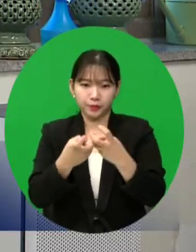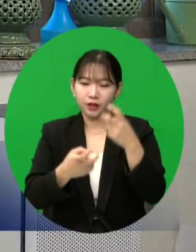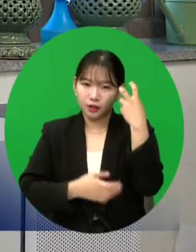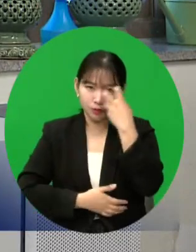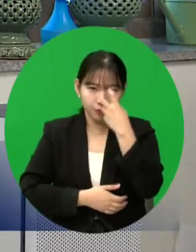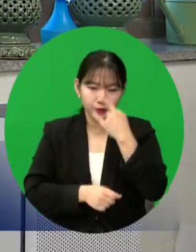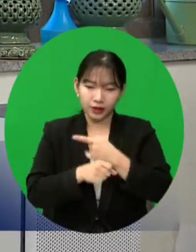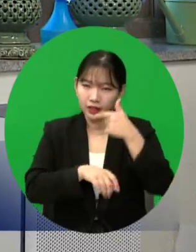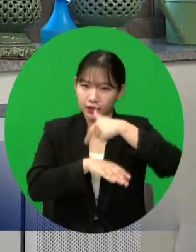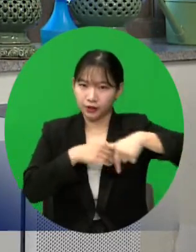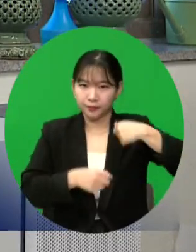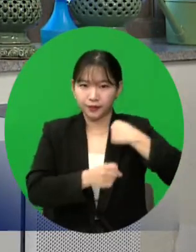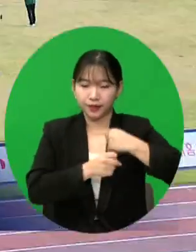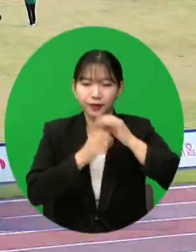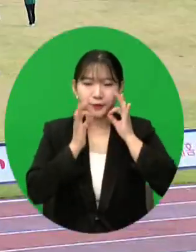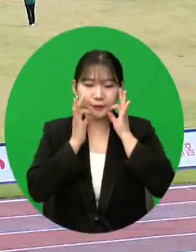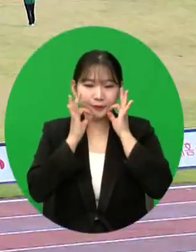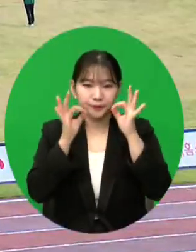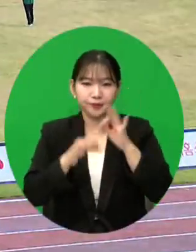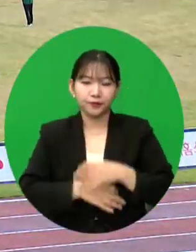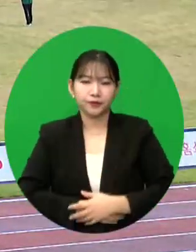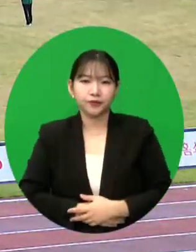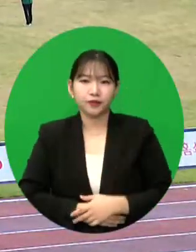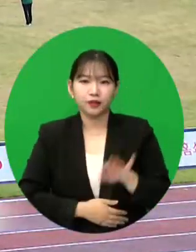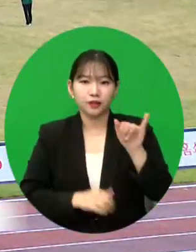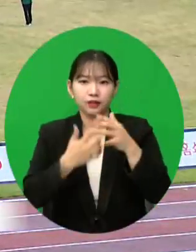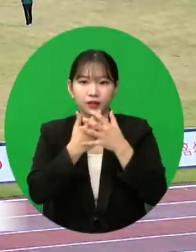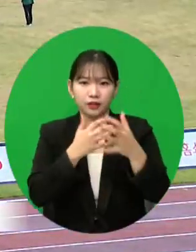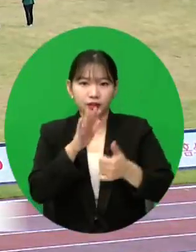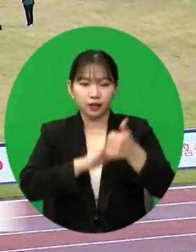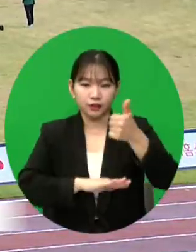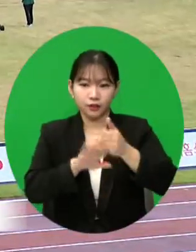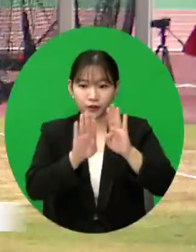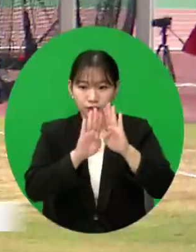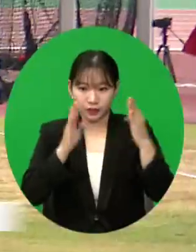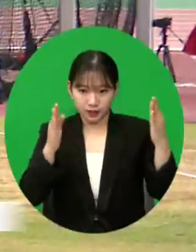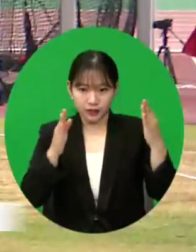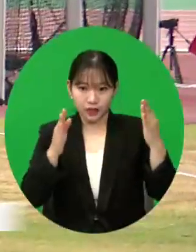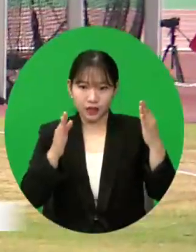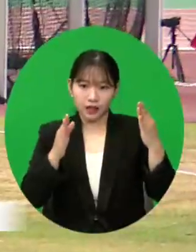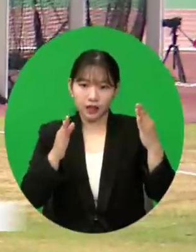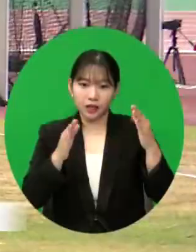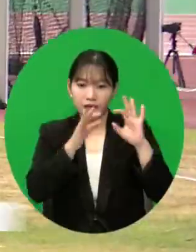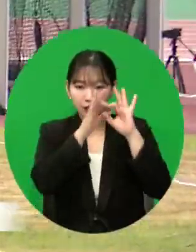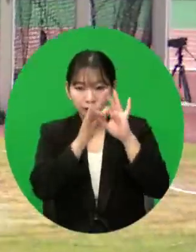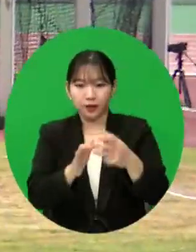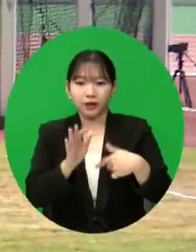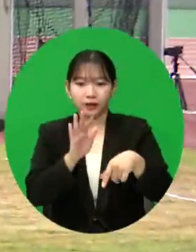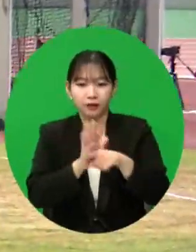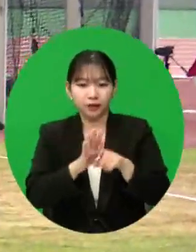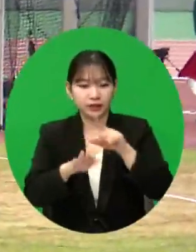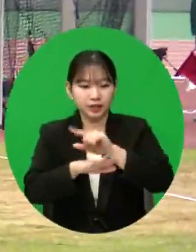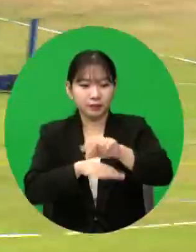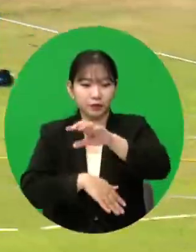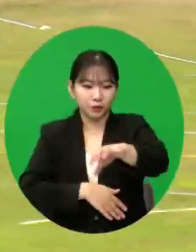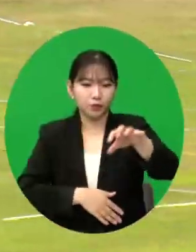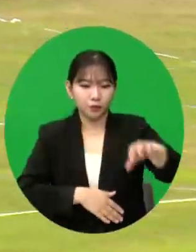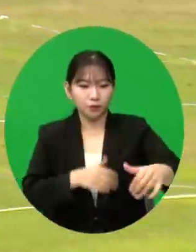검토하여 계획 수립에 만전을. 전국체전 성공 개최 효과를 이어가기 위한 각 지자체들의